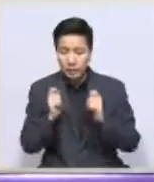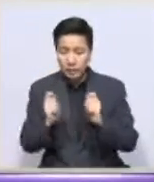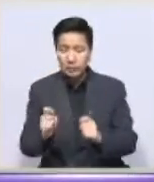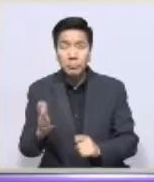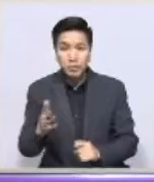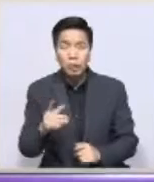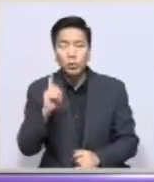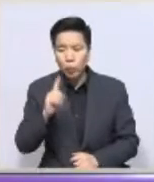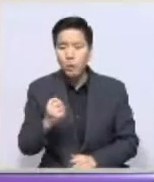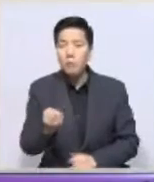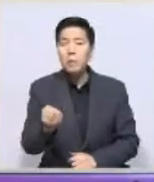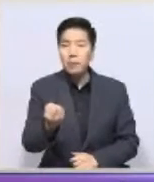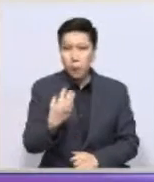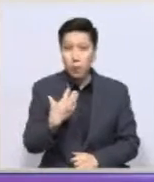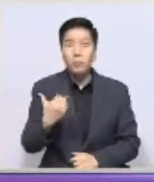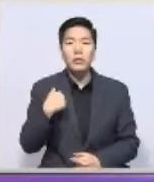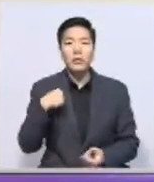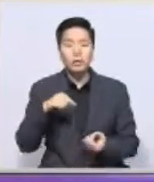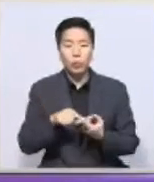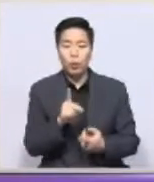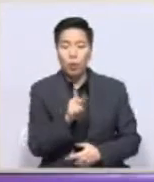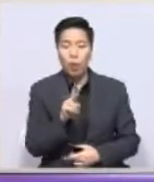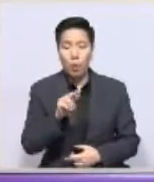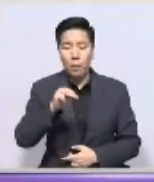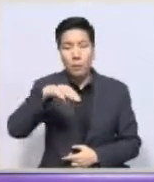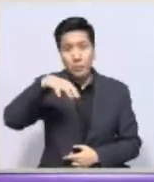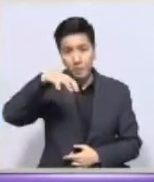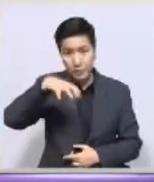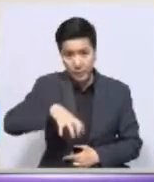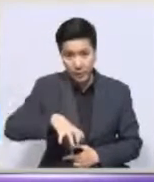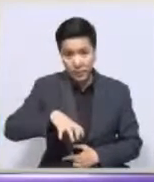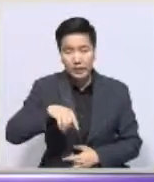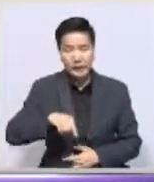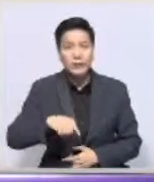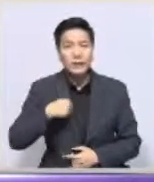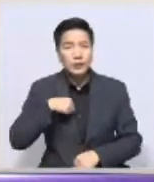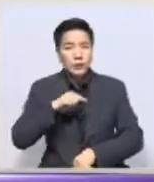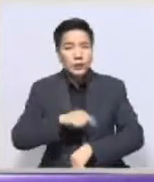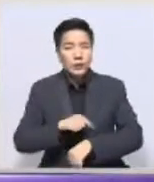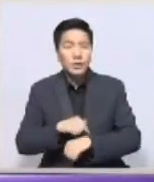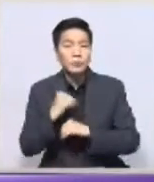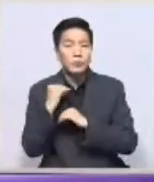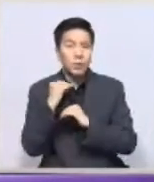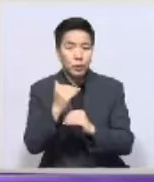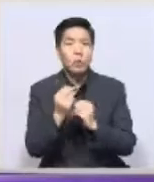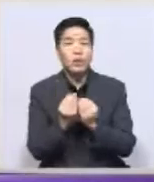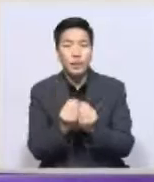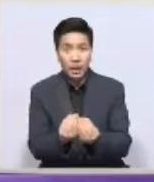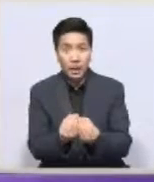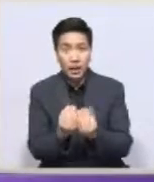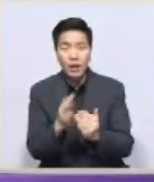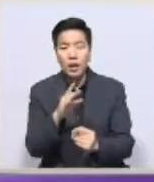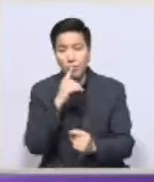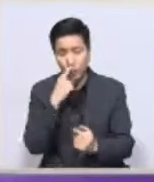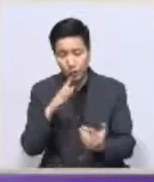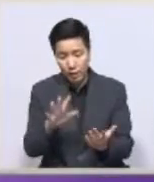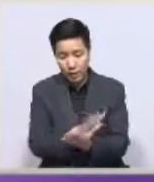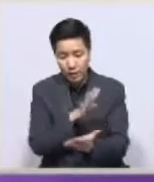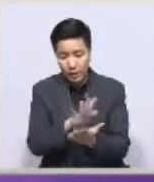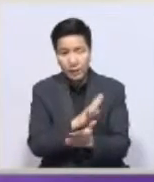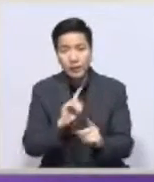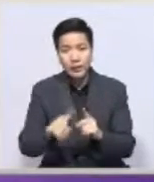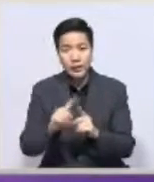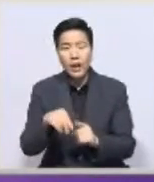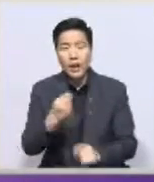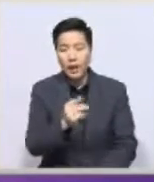ต้องมาแจ้งต่อกรมเจ้าท่าภายในกำหนดแล้วก็ส่งเอกสารให้กรมเจ้